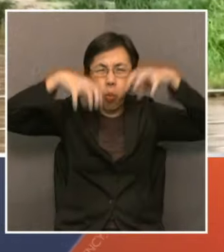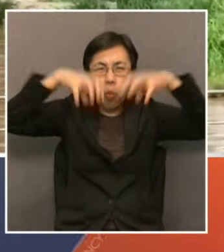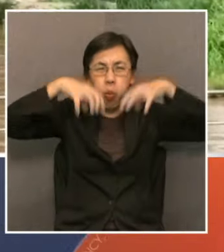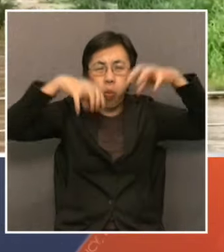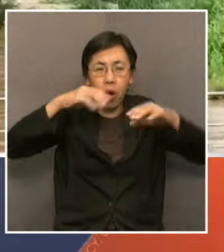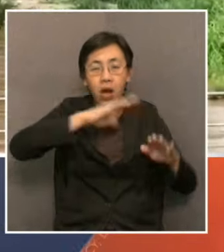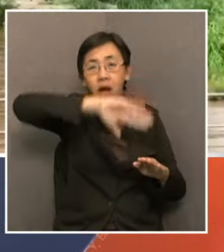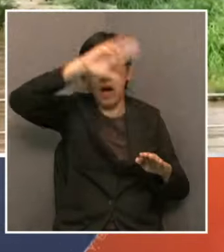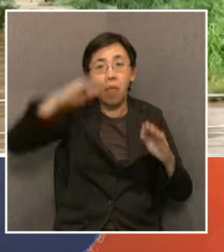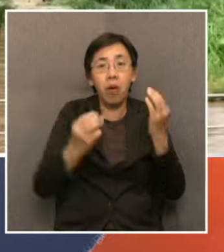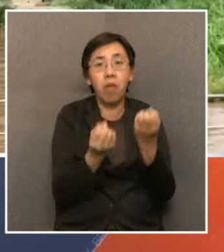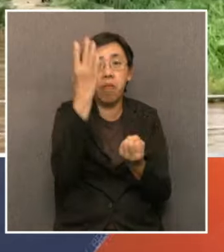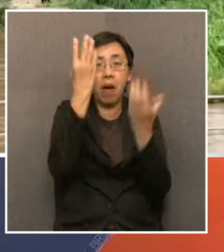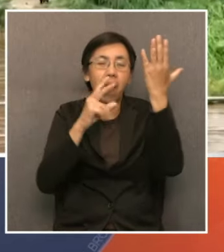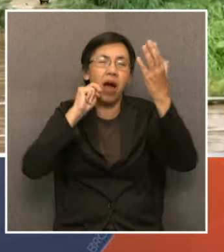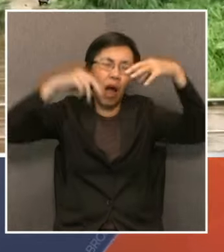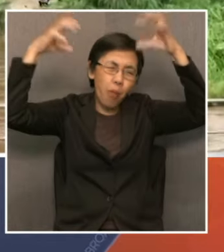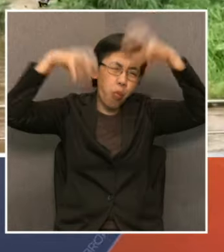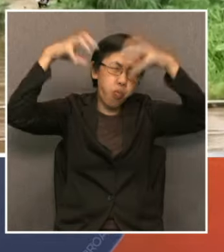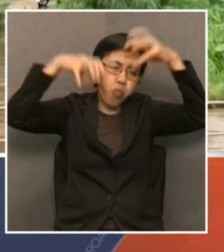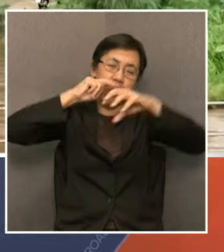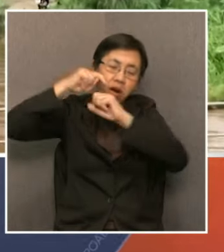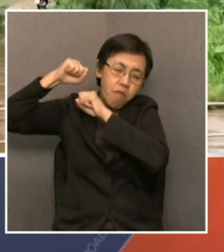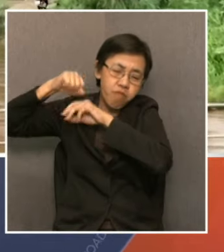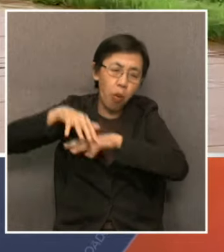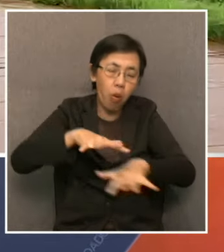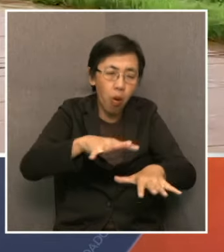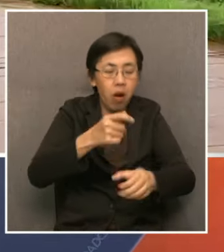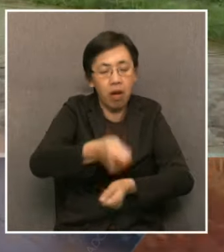ลหลากส่งผลกระทบกับพี่น้องประชาชนและภาคการเกษตรครับ